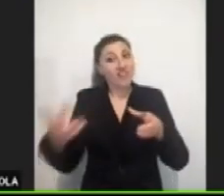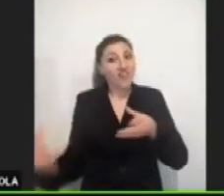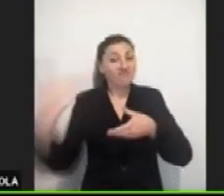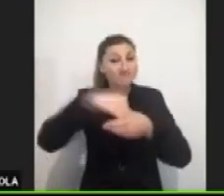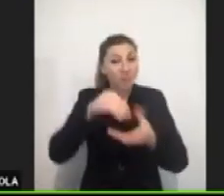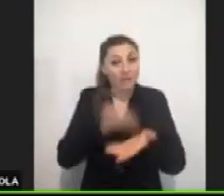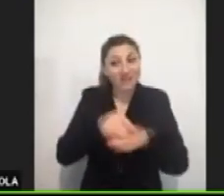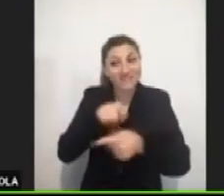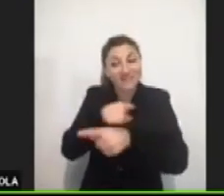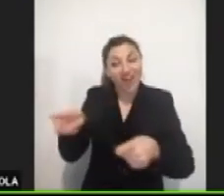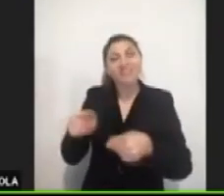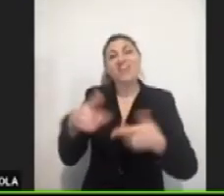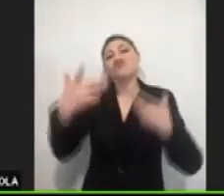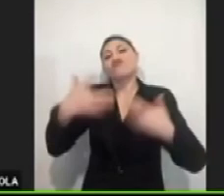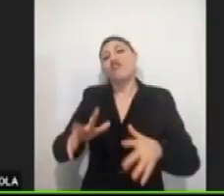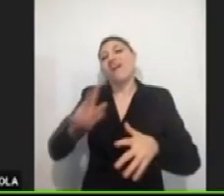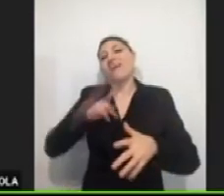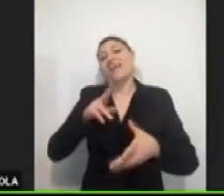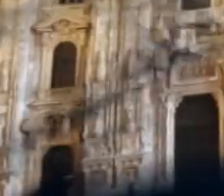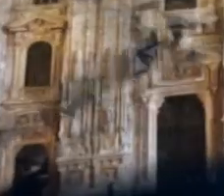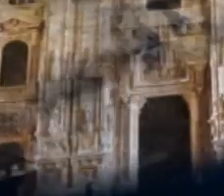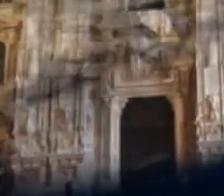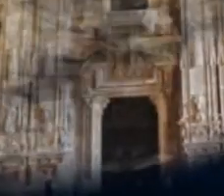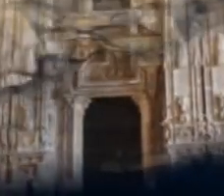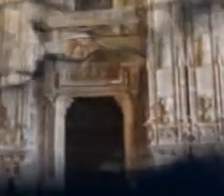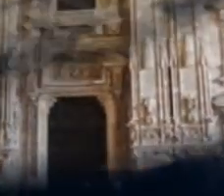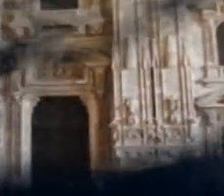166 voti e il 93% è la conclusione migliore.